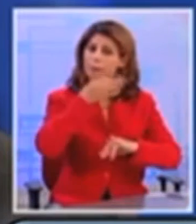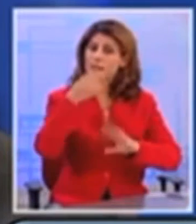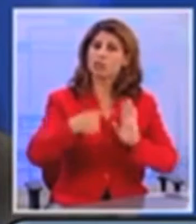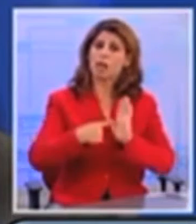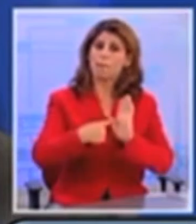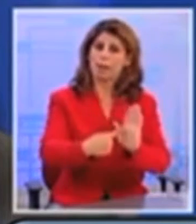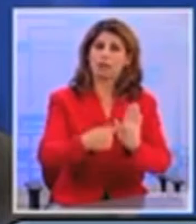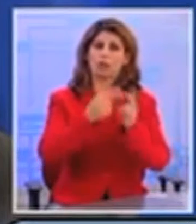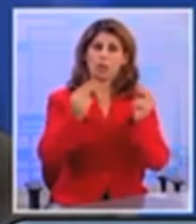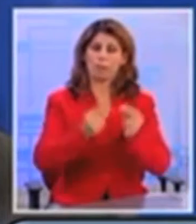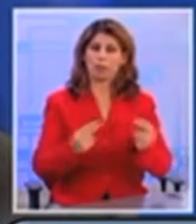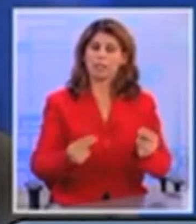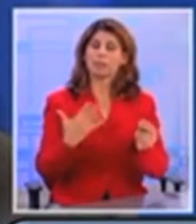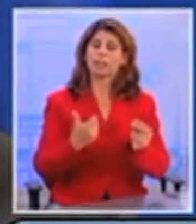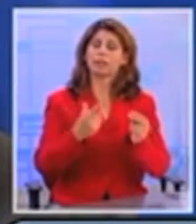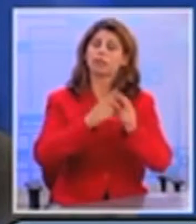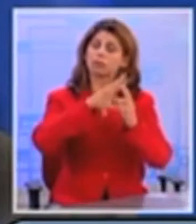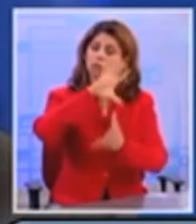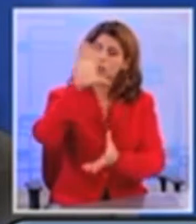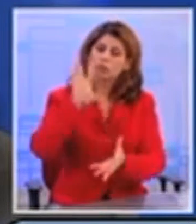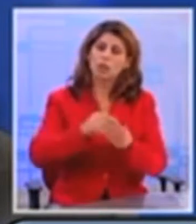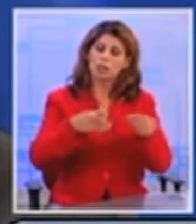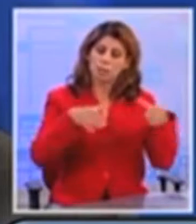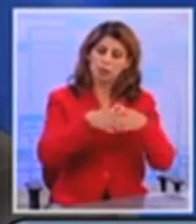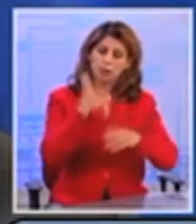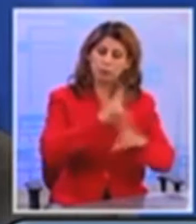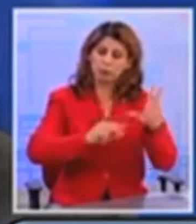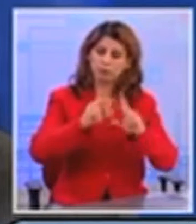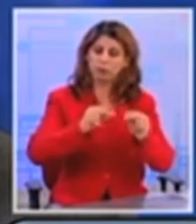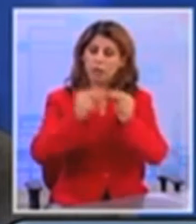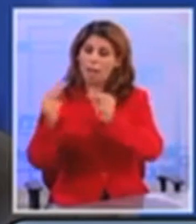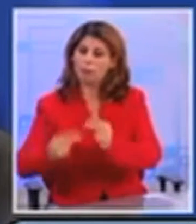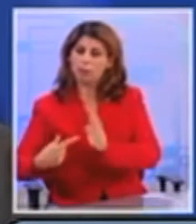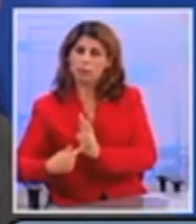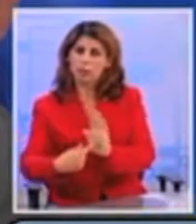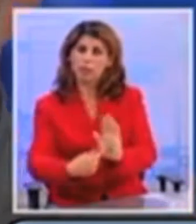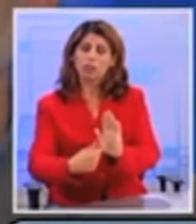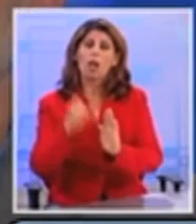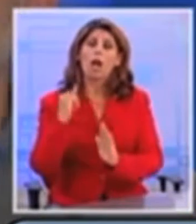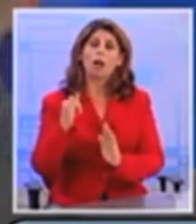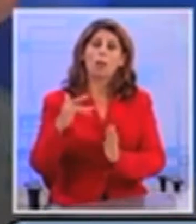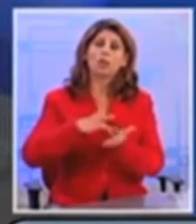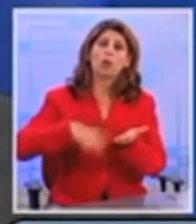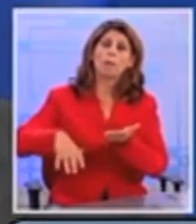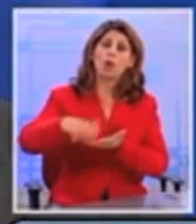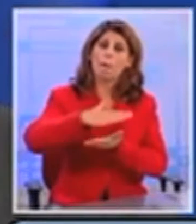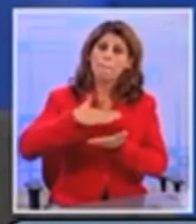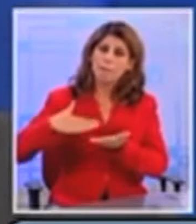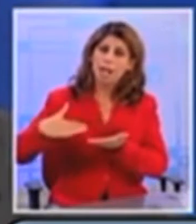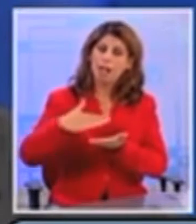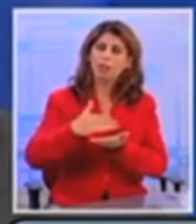initiatives locales, mais aussi des invitations lancées par des institutions internationales, et je vais en dire quelques